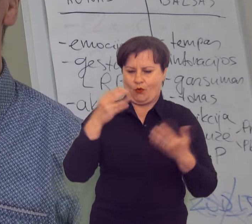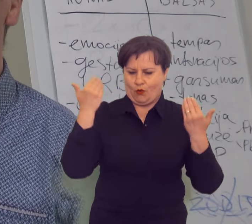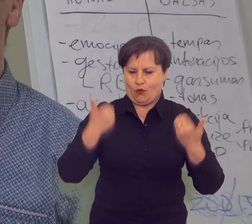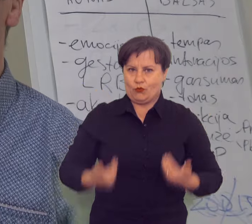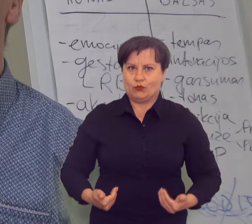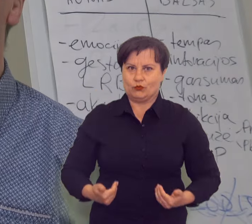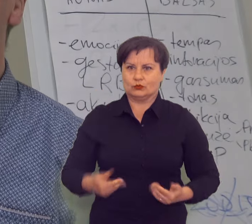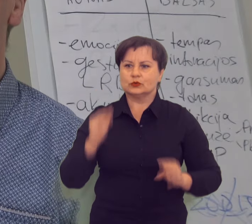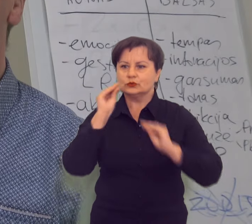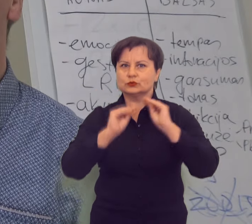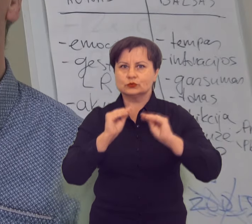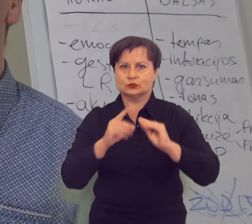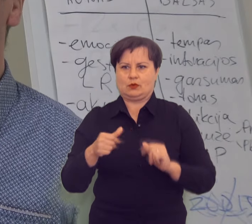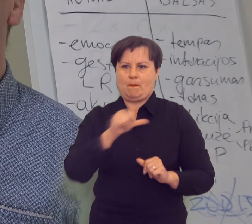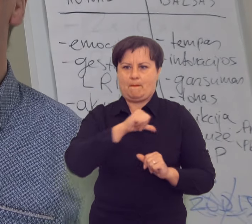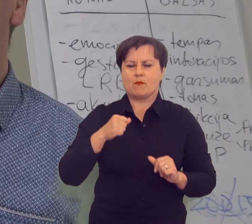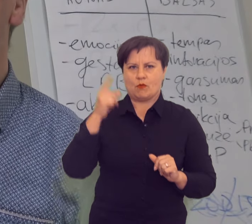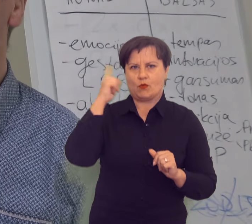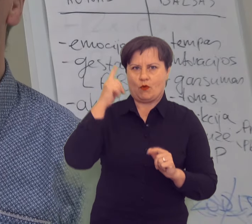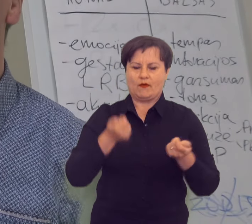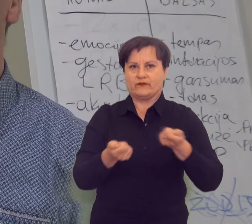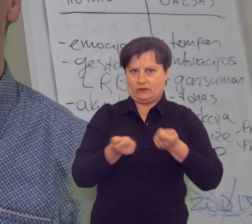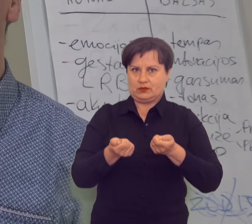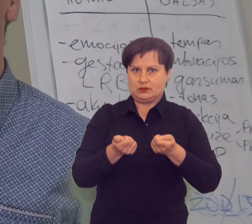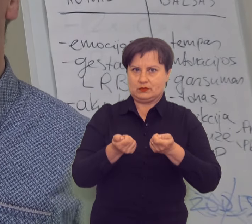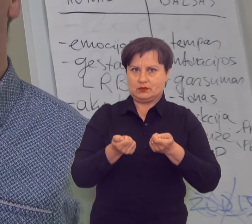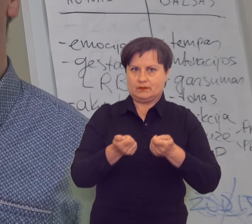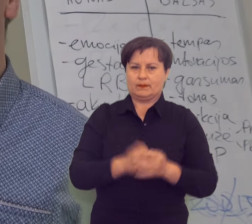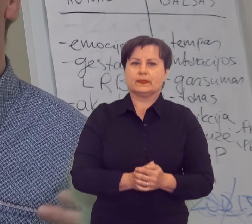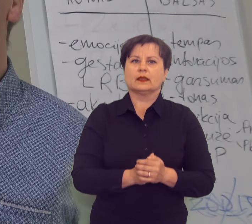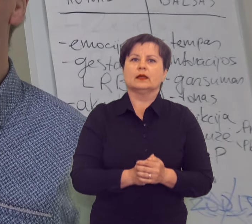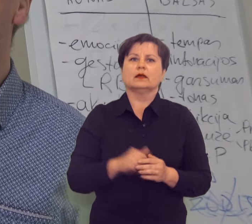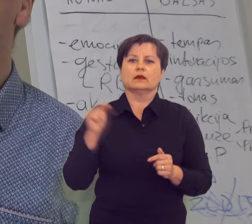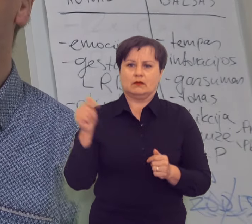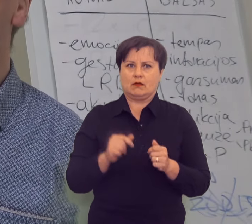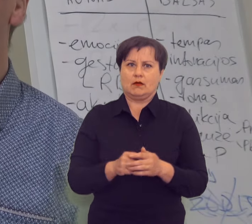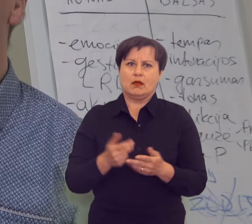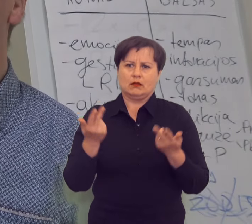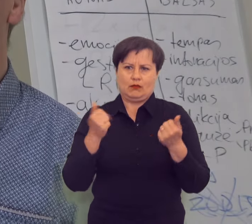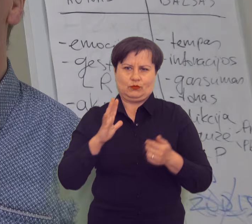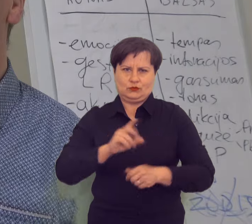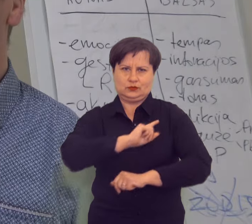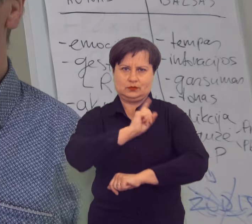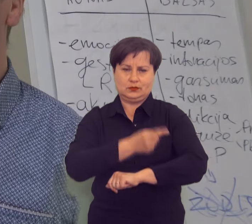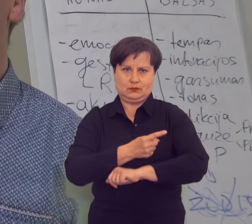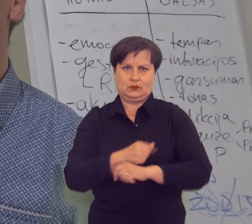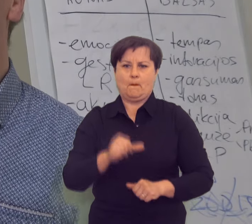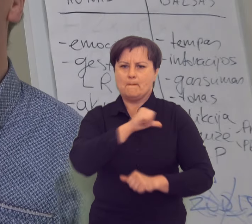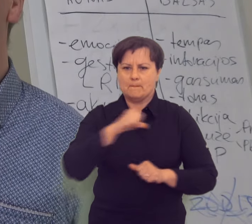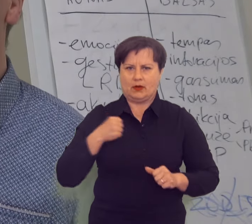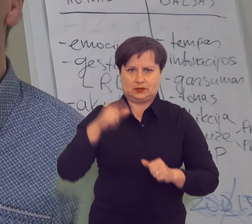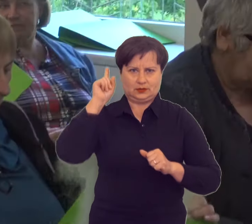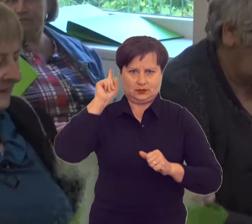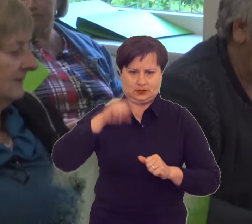iš ko kūno kalba susideda, ją sąmoningai valdyti ir kad tas neverbalinis patvirtinimas būtų stiprus, kad